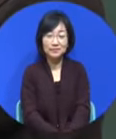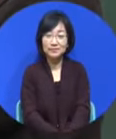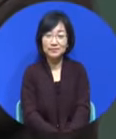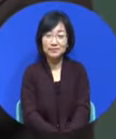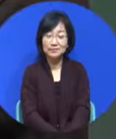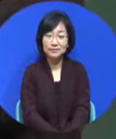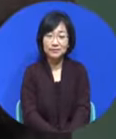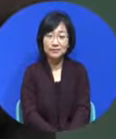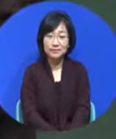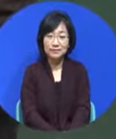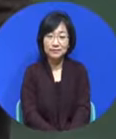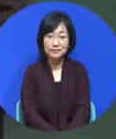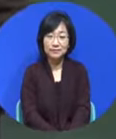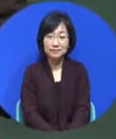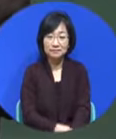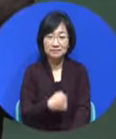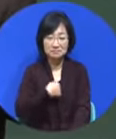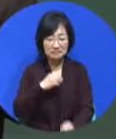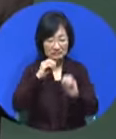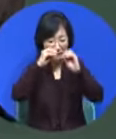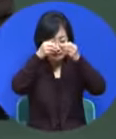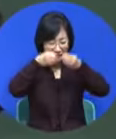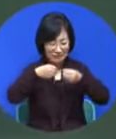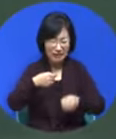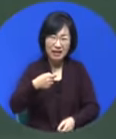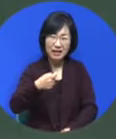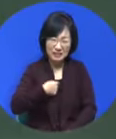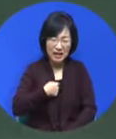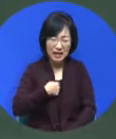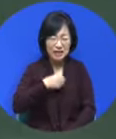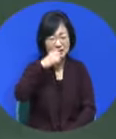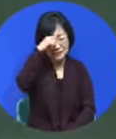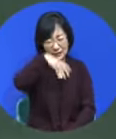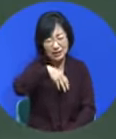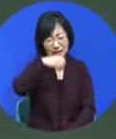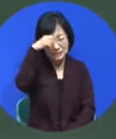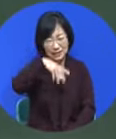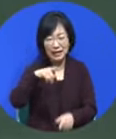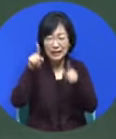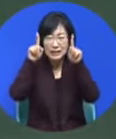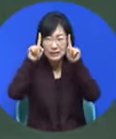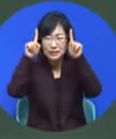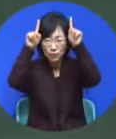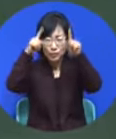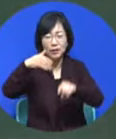여분 속 나는 아무도 지옥가 되겠다 그